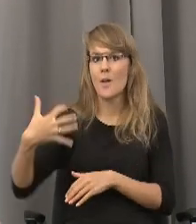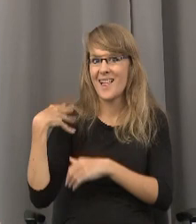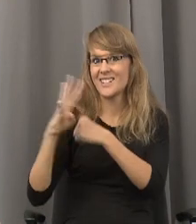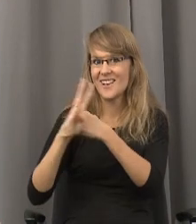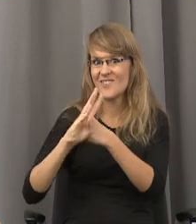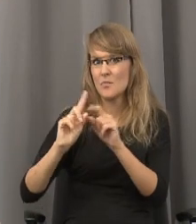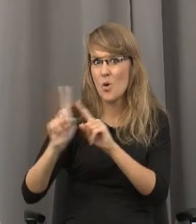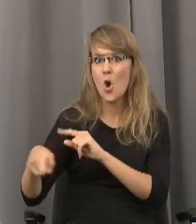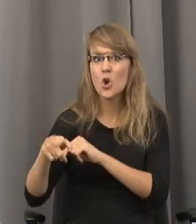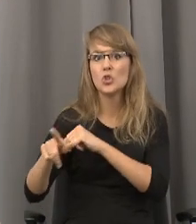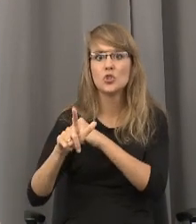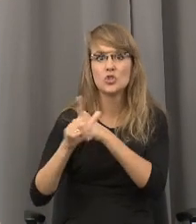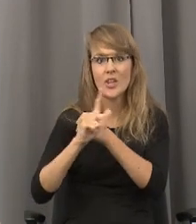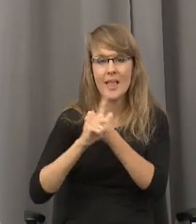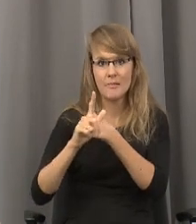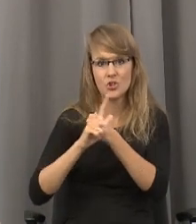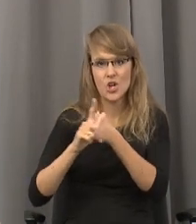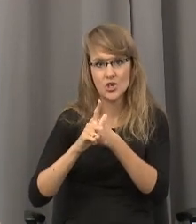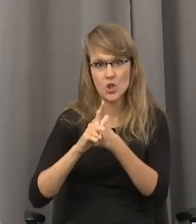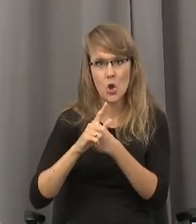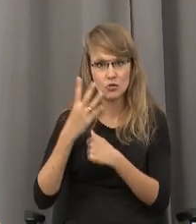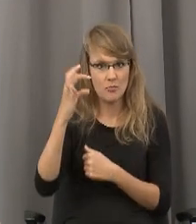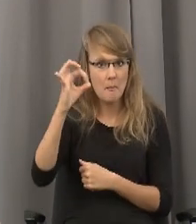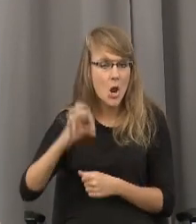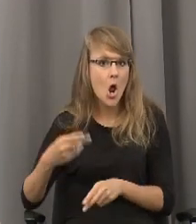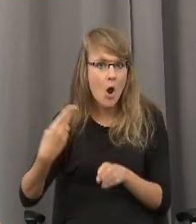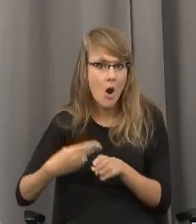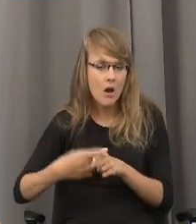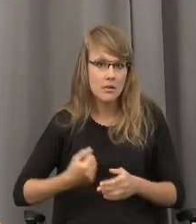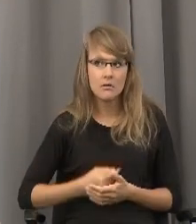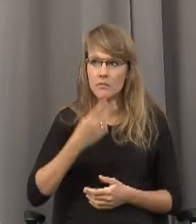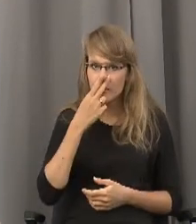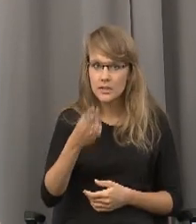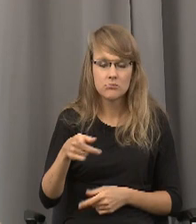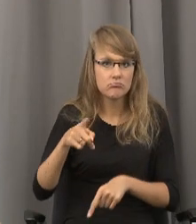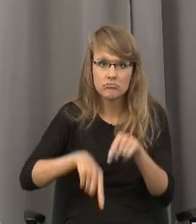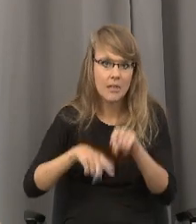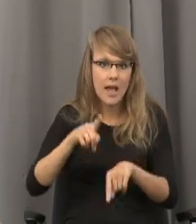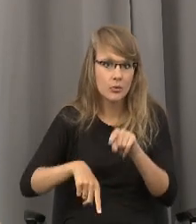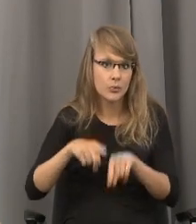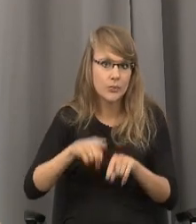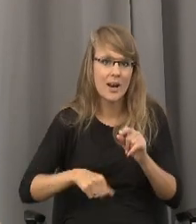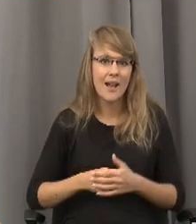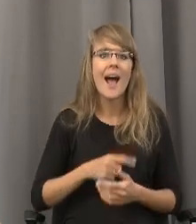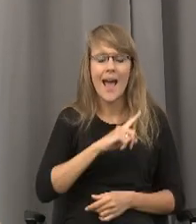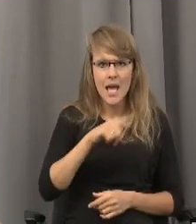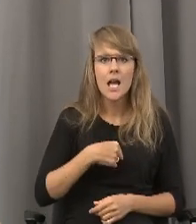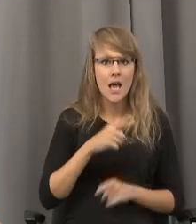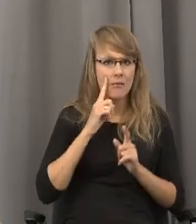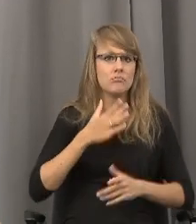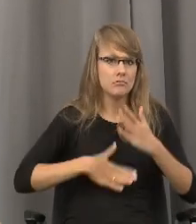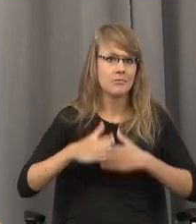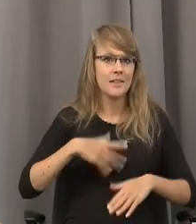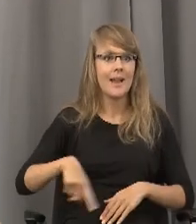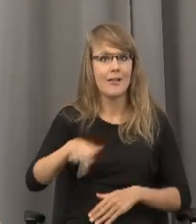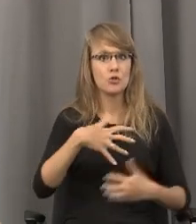90+, 70%. Przy tej naturalnej tendencji, która oczywiście nas cieszy, że wiek nas